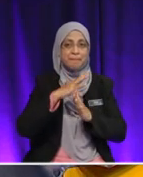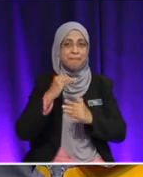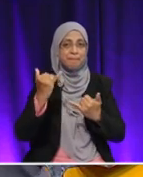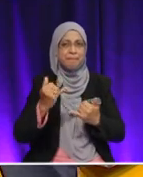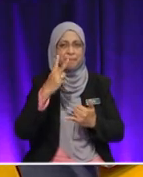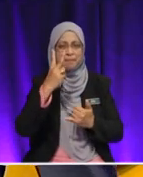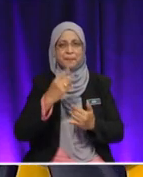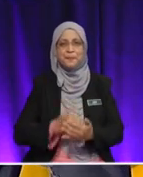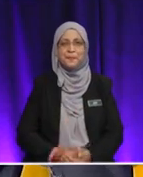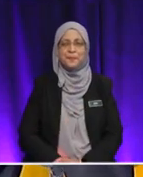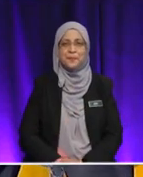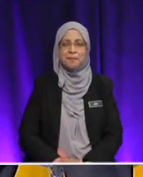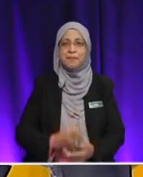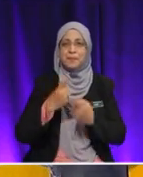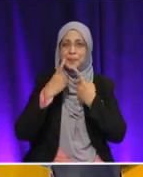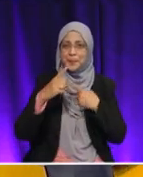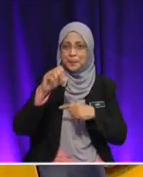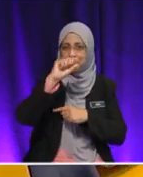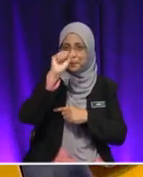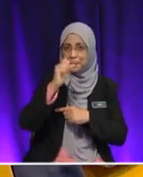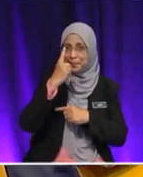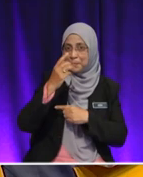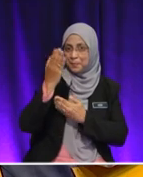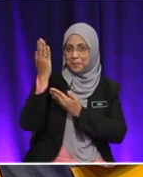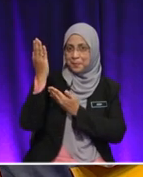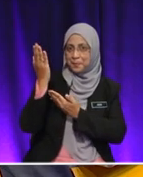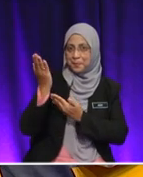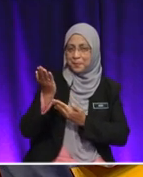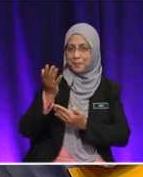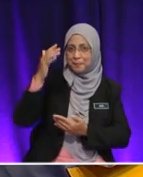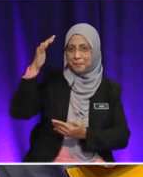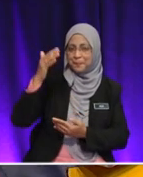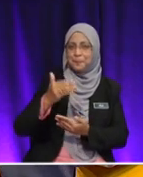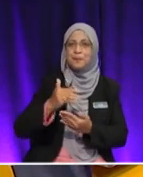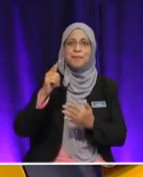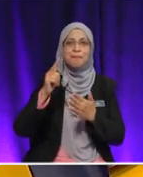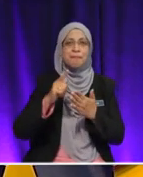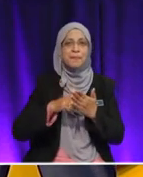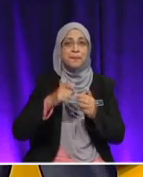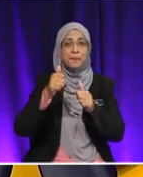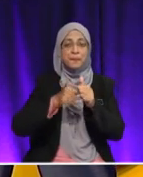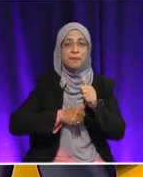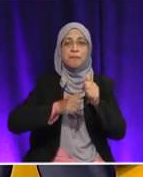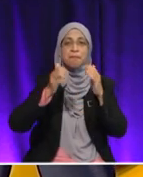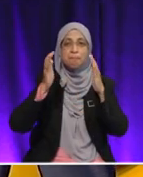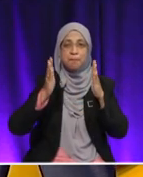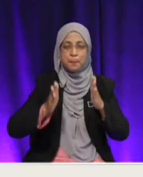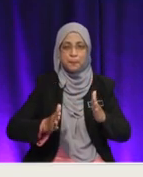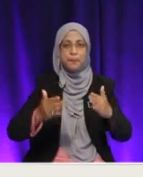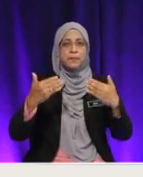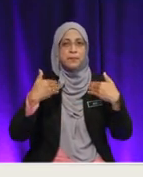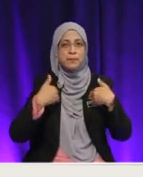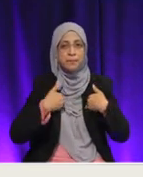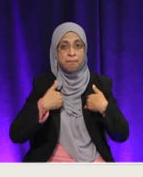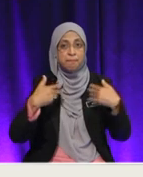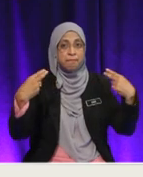kita lihat situasi tersebut jawab soal dan berikut Berdasarkan maklumat di bawah setiap warga negara mempunyai hak